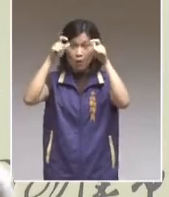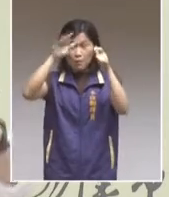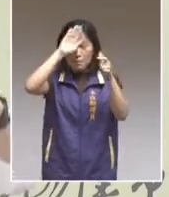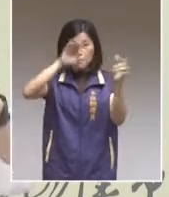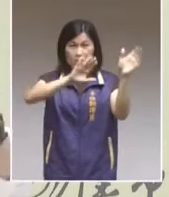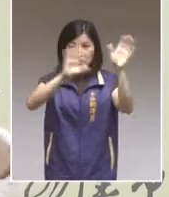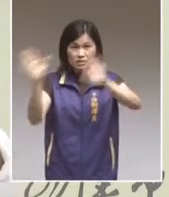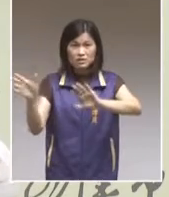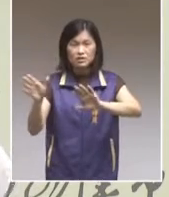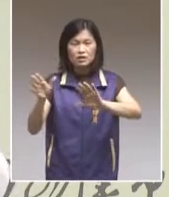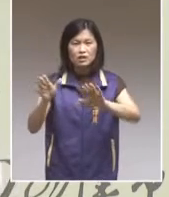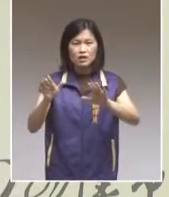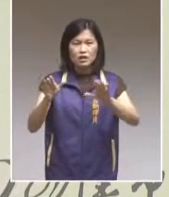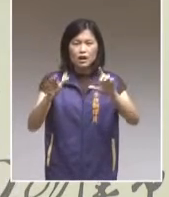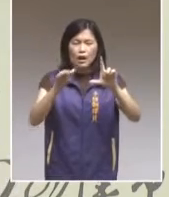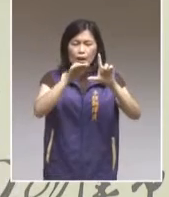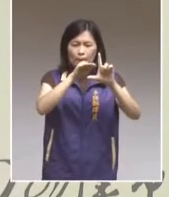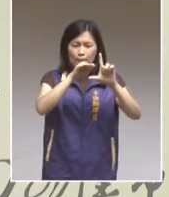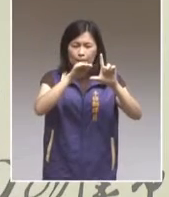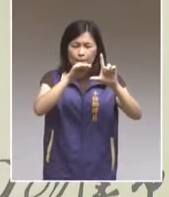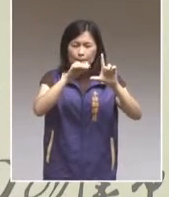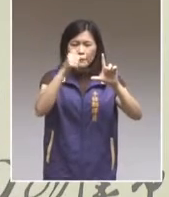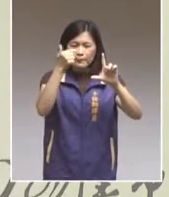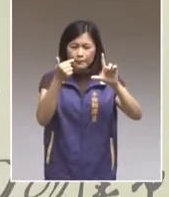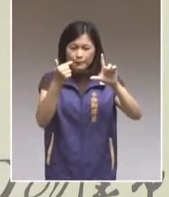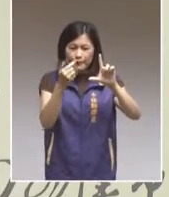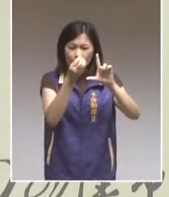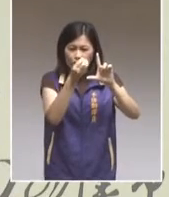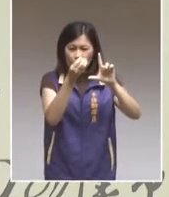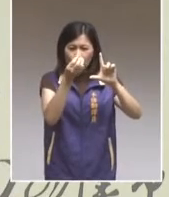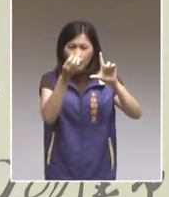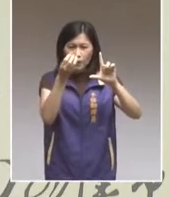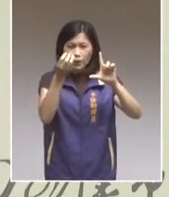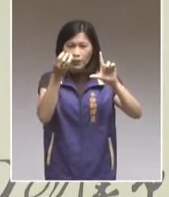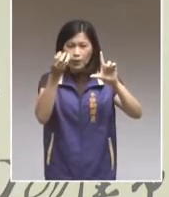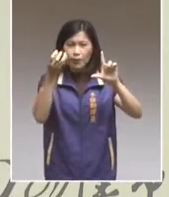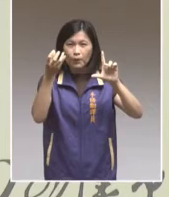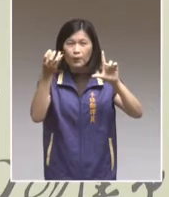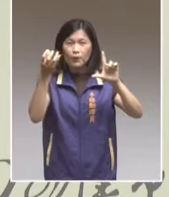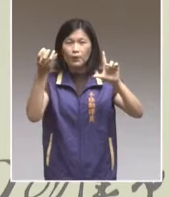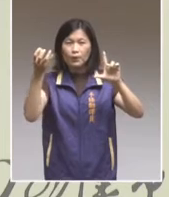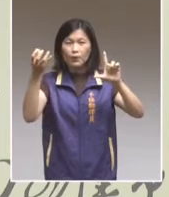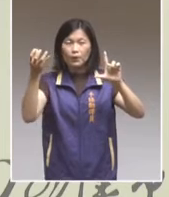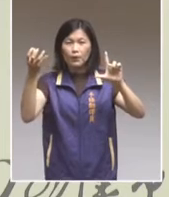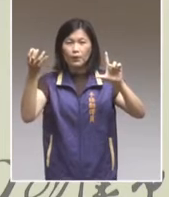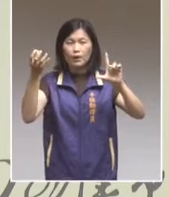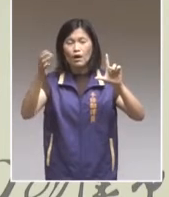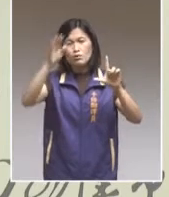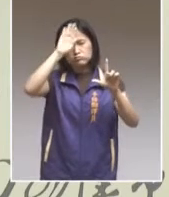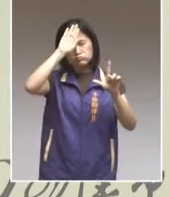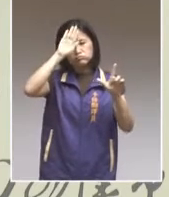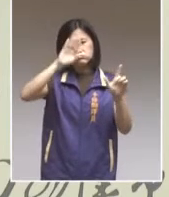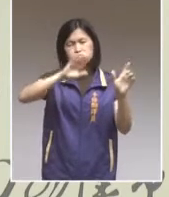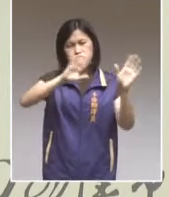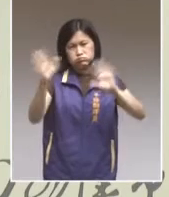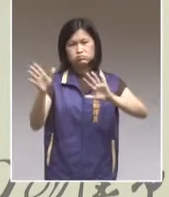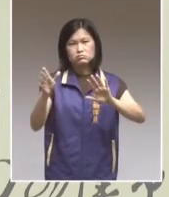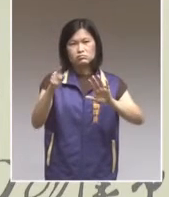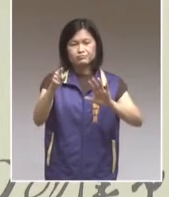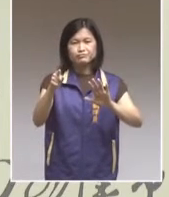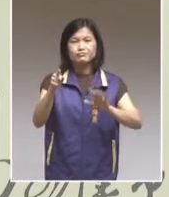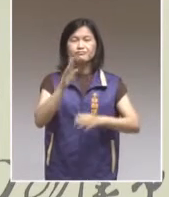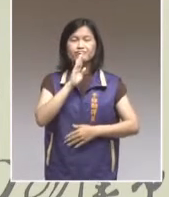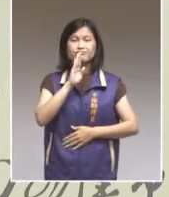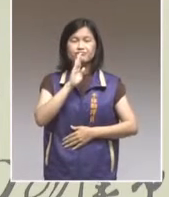还是平步的渐进式的那往上增加。哦，这个是疾病的特性，哦，它是